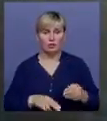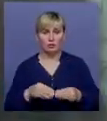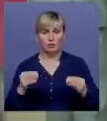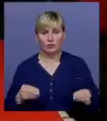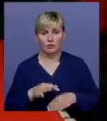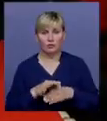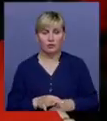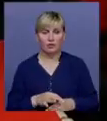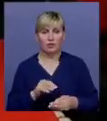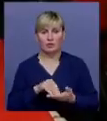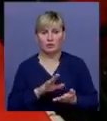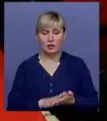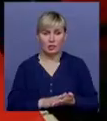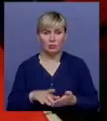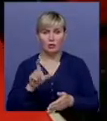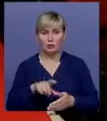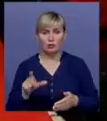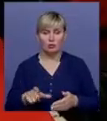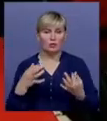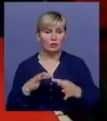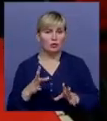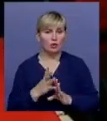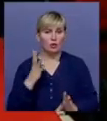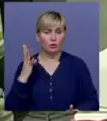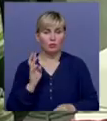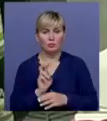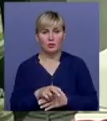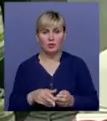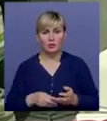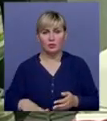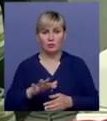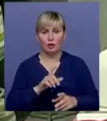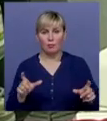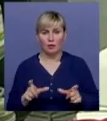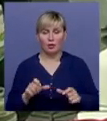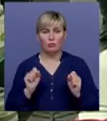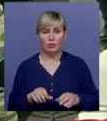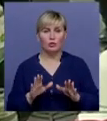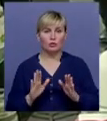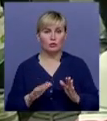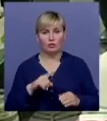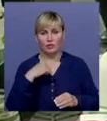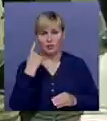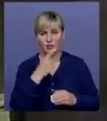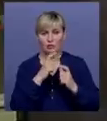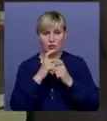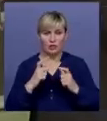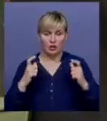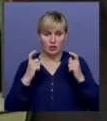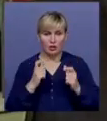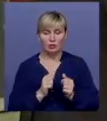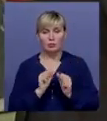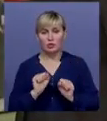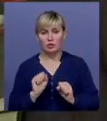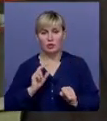предварительную запись клиентов и не допускать очереди впускать посетители на территорию магазина можно только в индивидуальных средствах защиты придерживаться